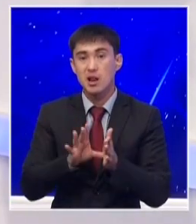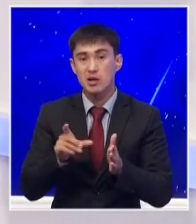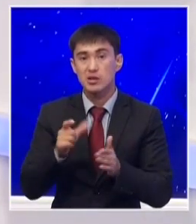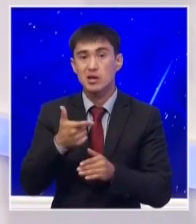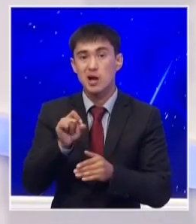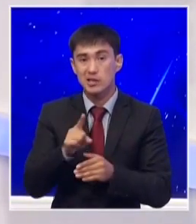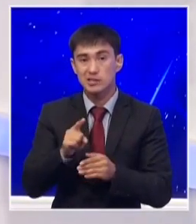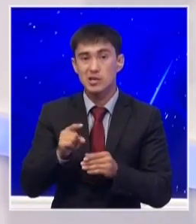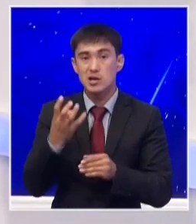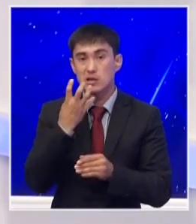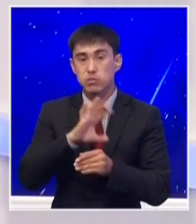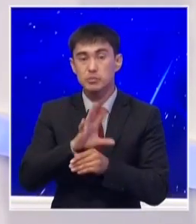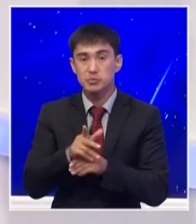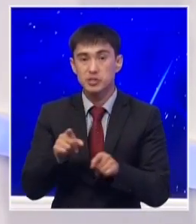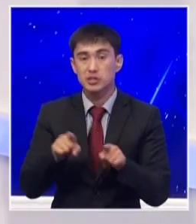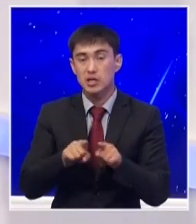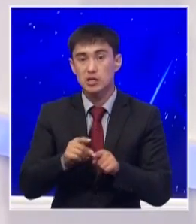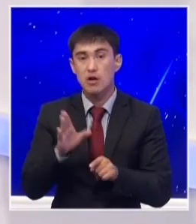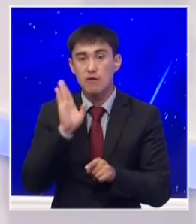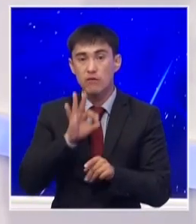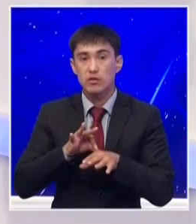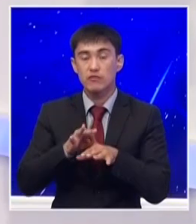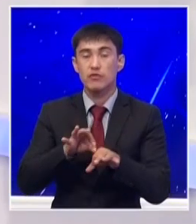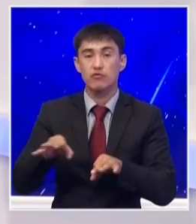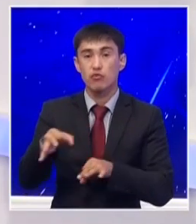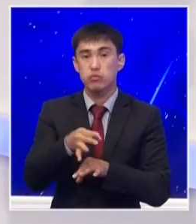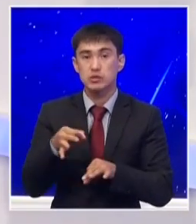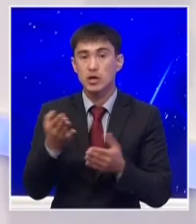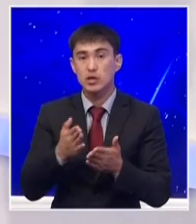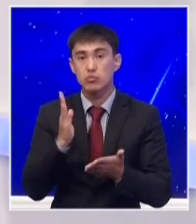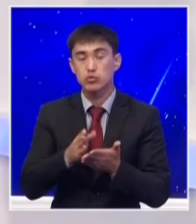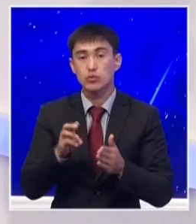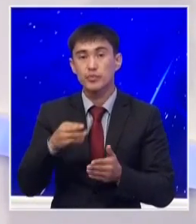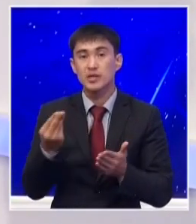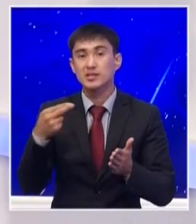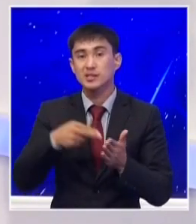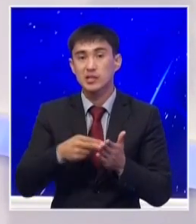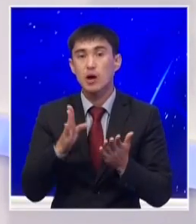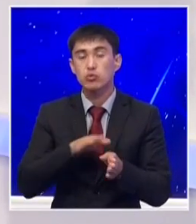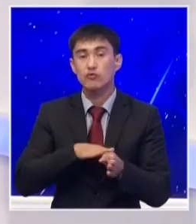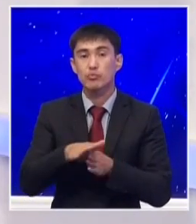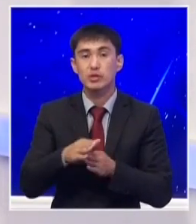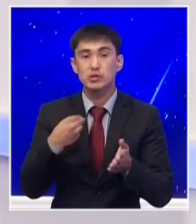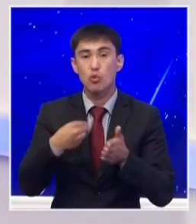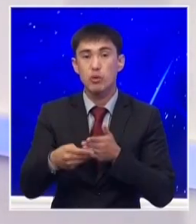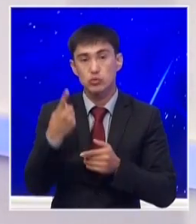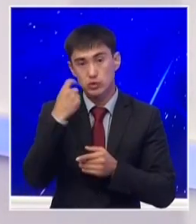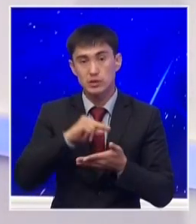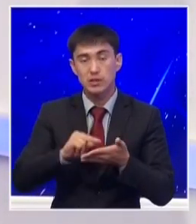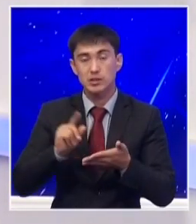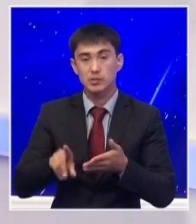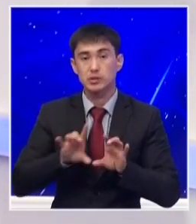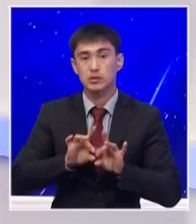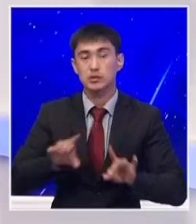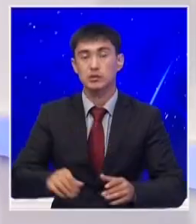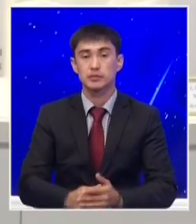и газотеплоснабжение, а также водоотведение в области. Какими будут тарифы и как будет осуществляться окупаемость, узнавал наш